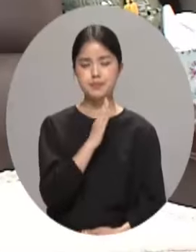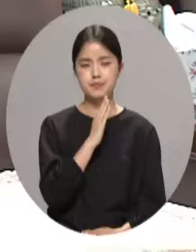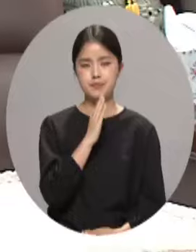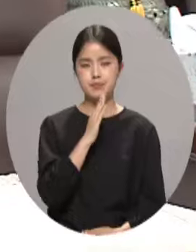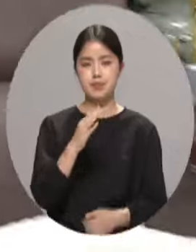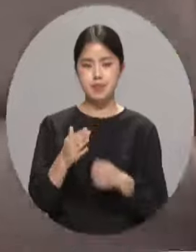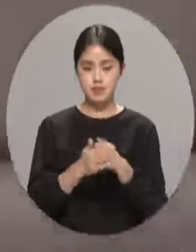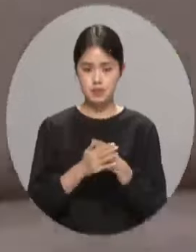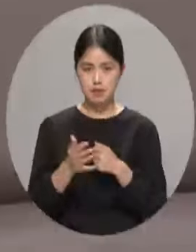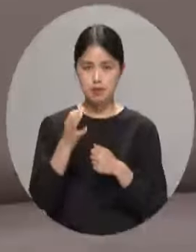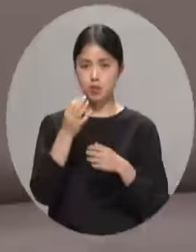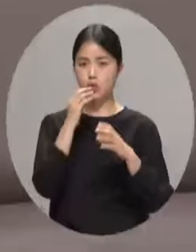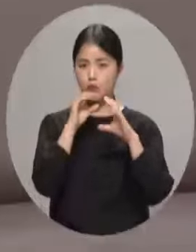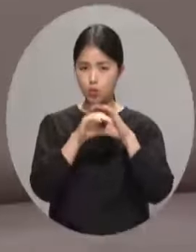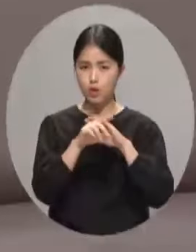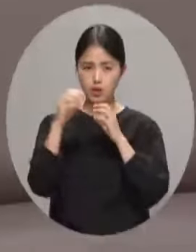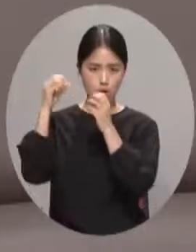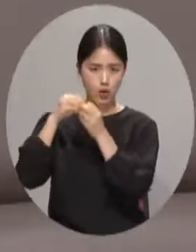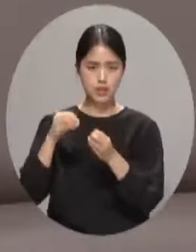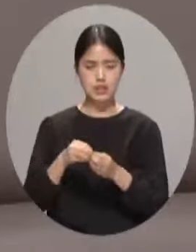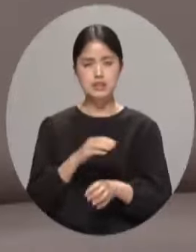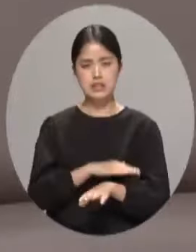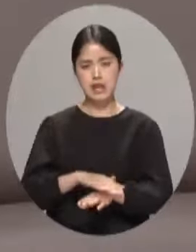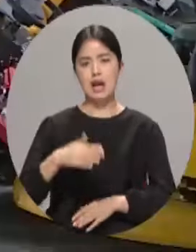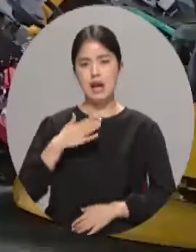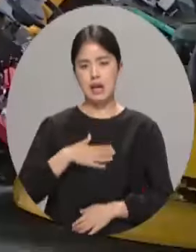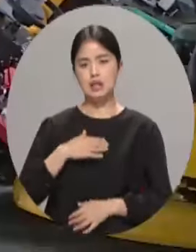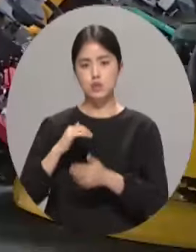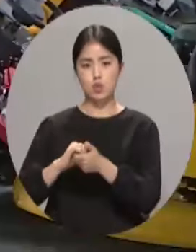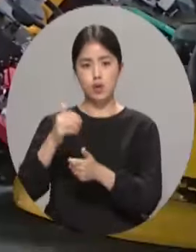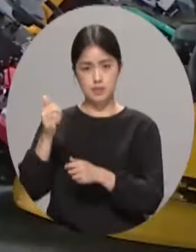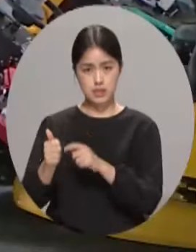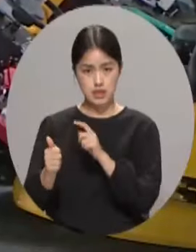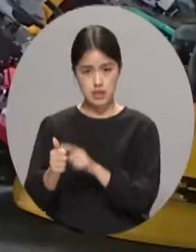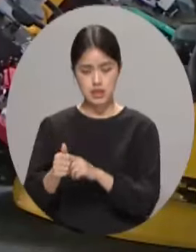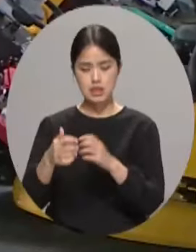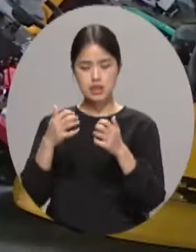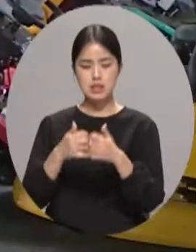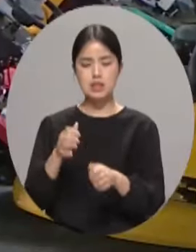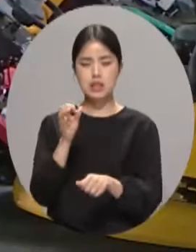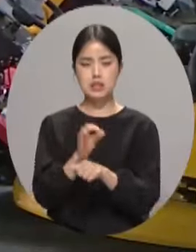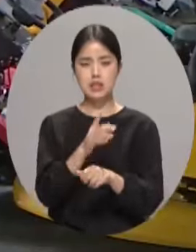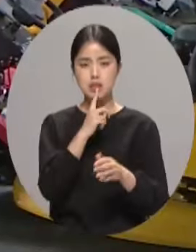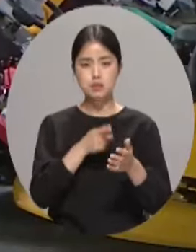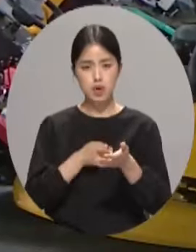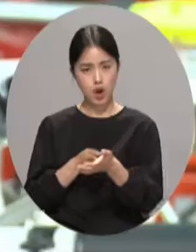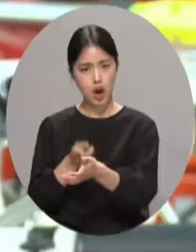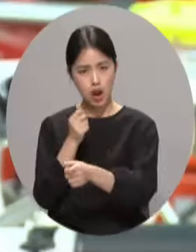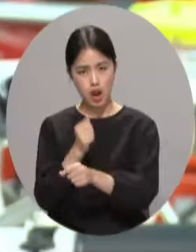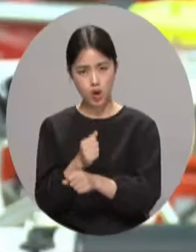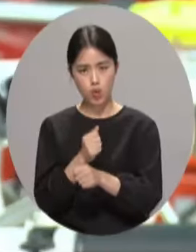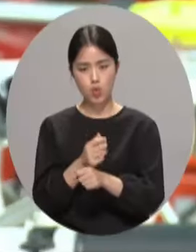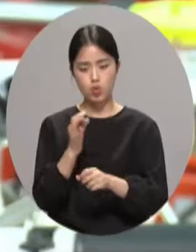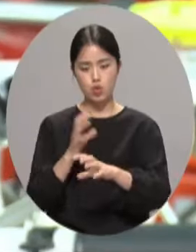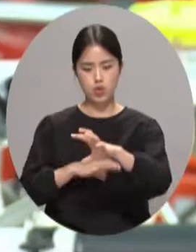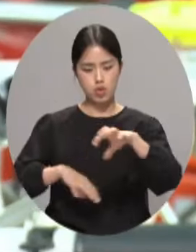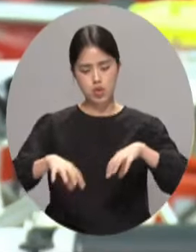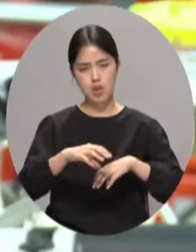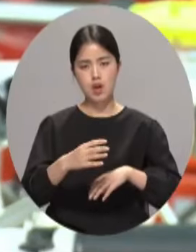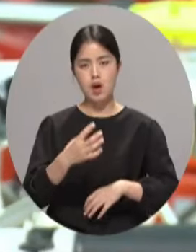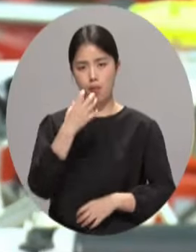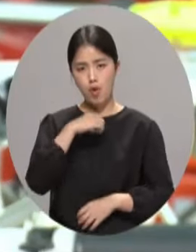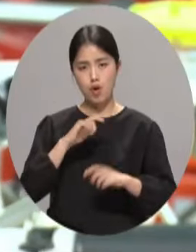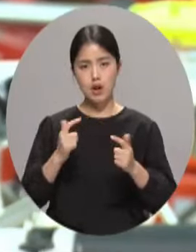이 때문에 리베이트 관행을 잘 아는 조합장이 농협에 콩파종기 구매를 의뢰하고 뒷돈을 챙긴 것 아니냐는